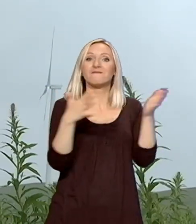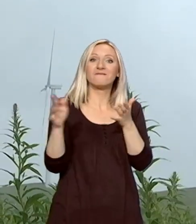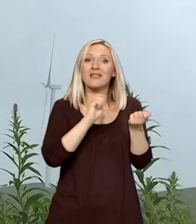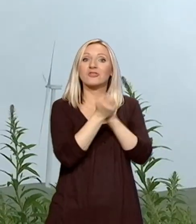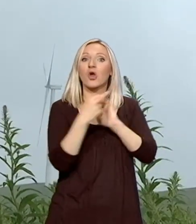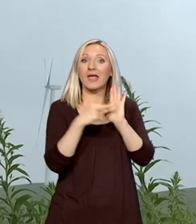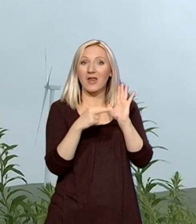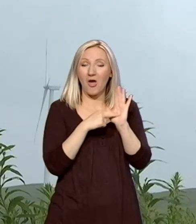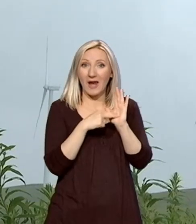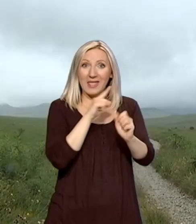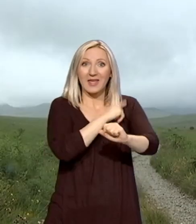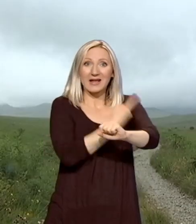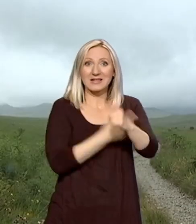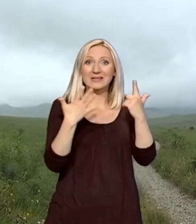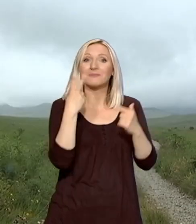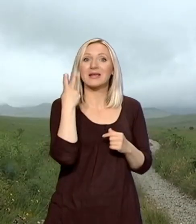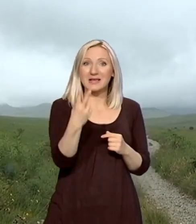megavata.